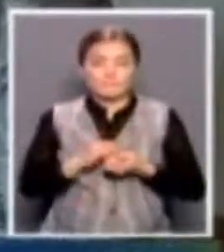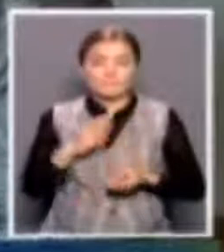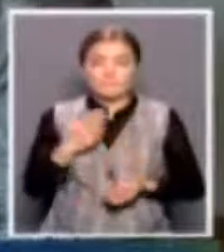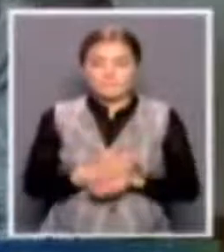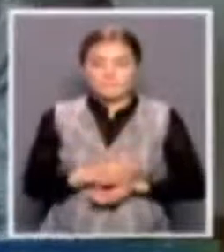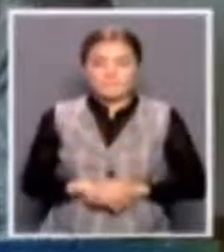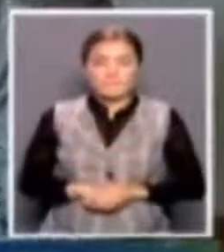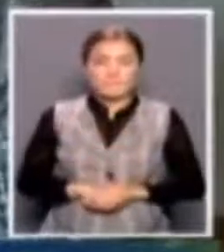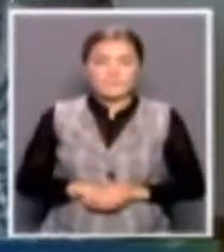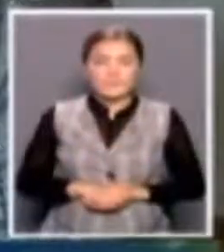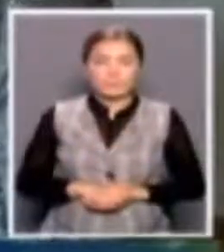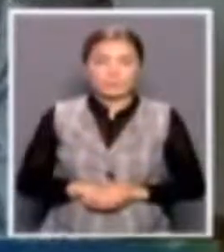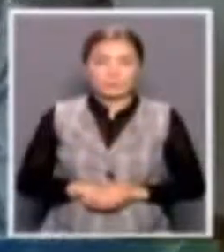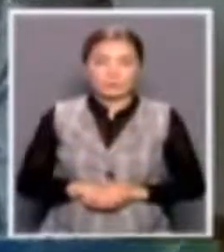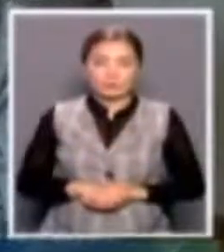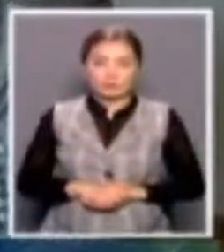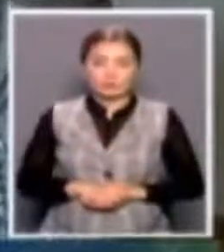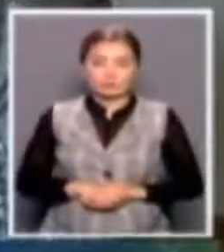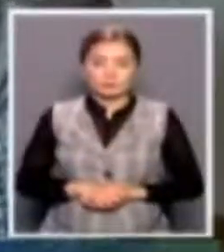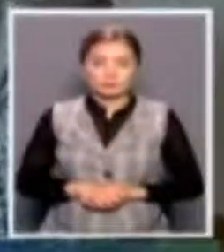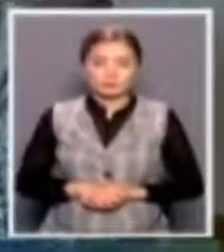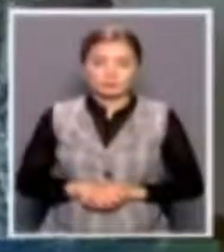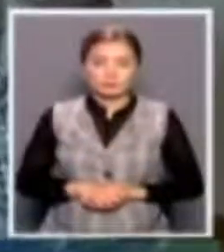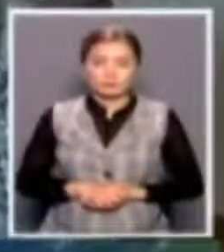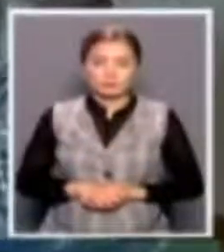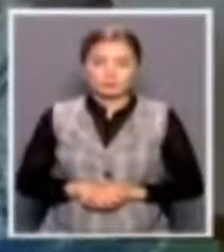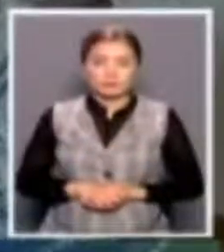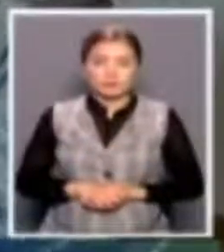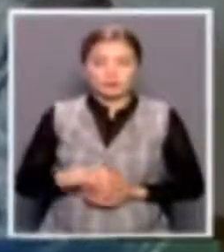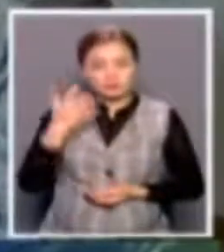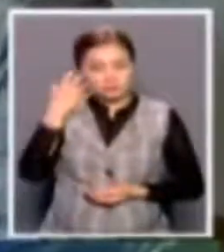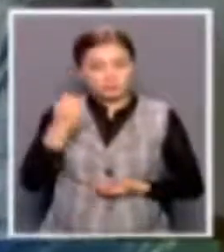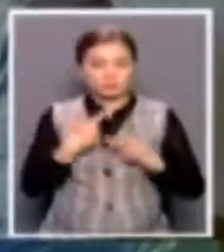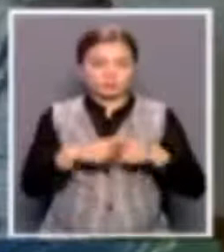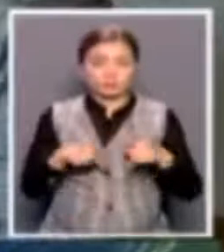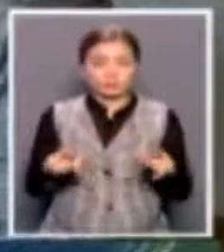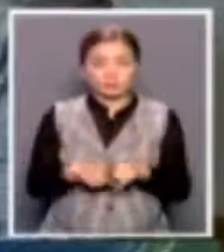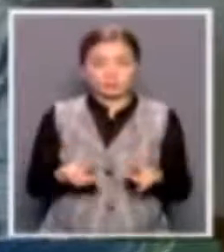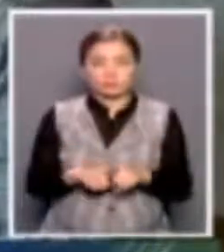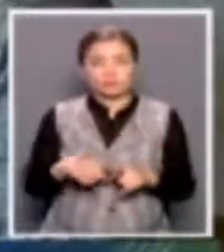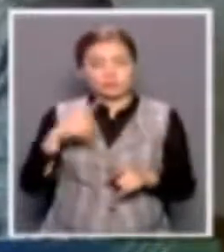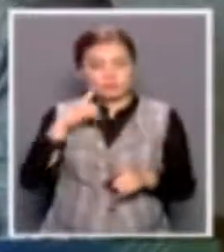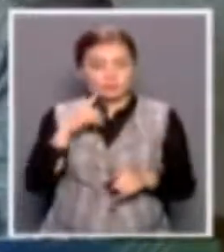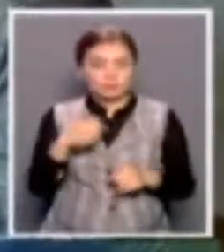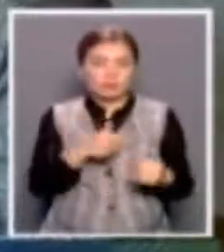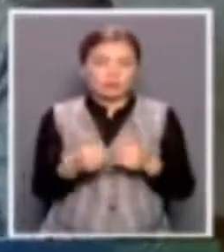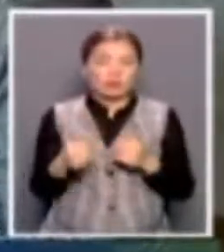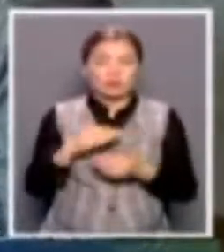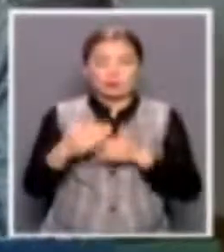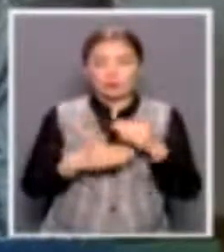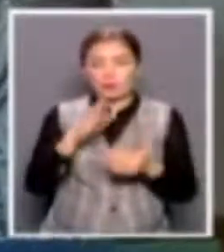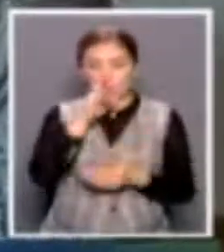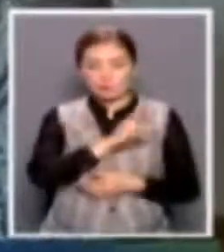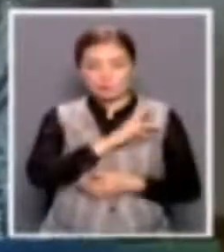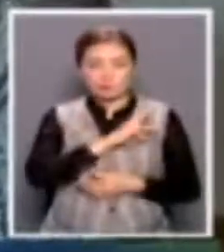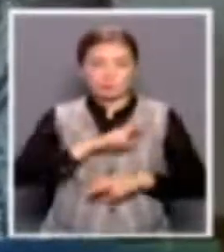он вложен в нее, в каждой вот этой петельке есть моя душа. И поэтому эта игрушка только принести может хорошее, только